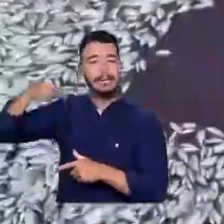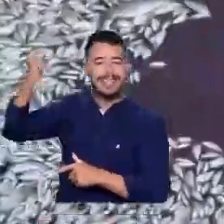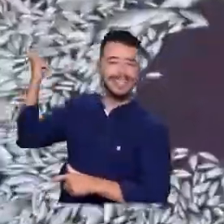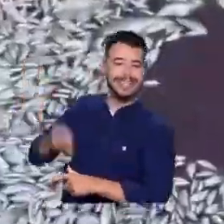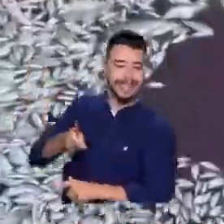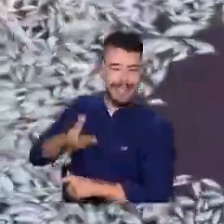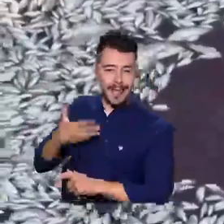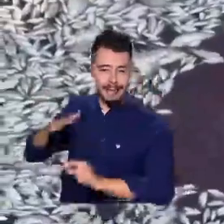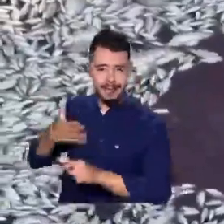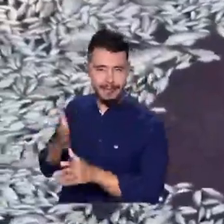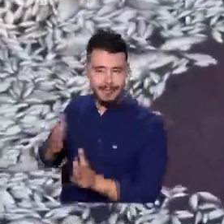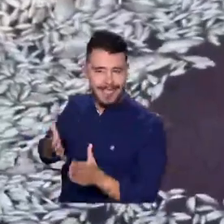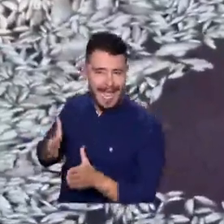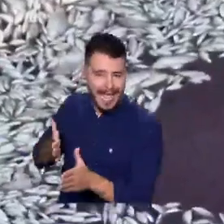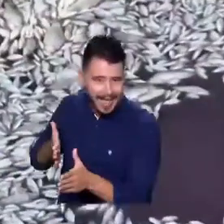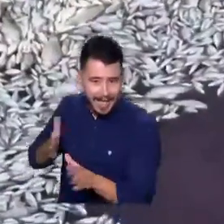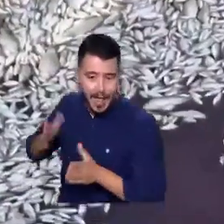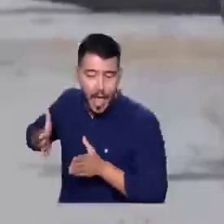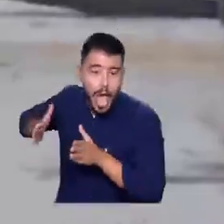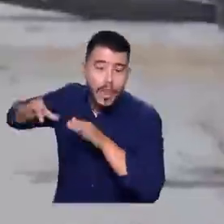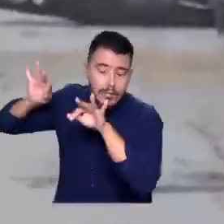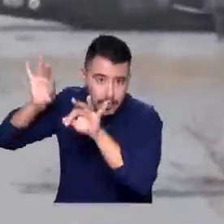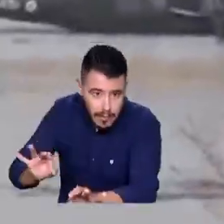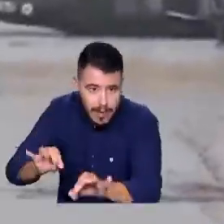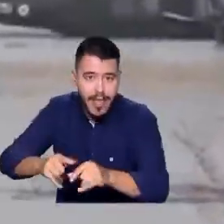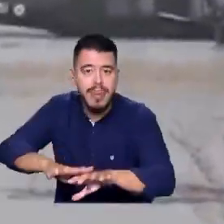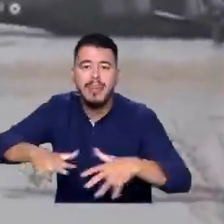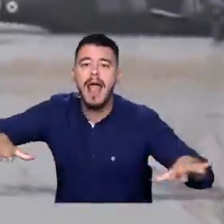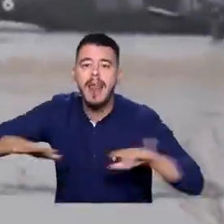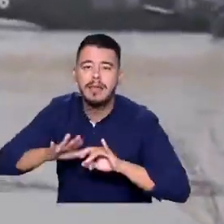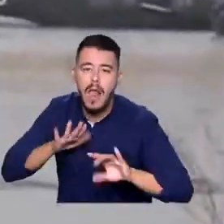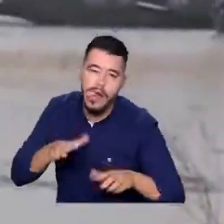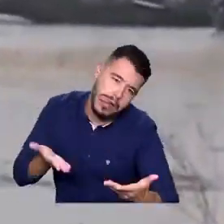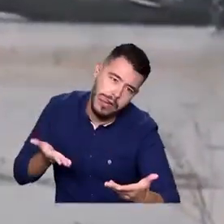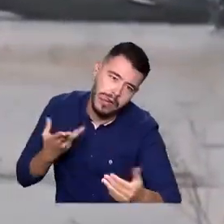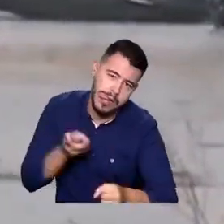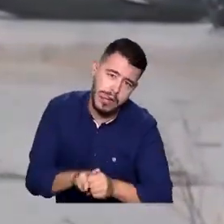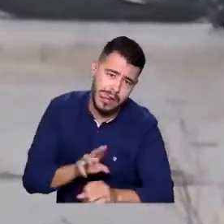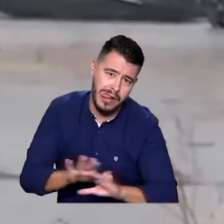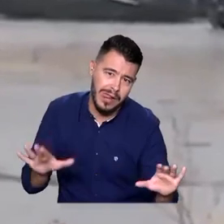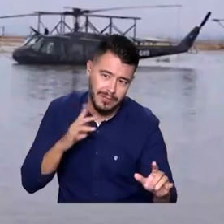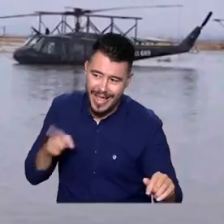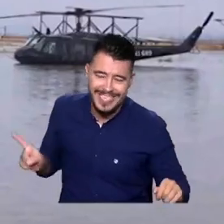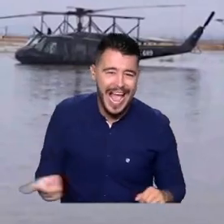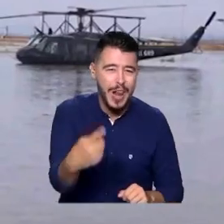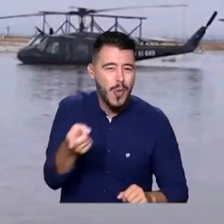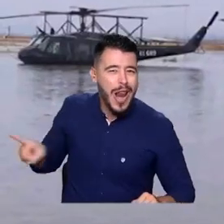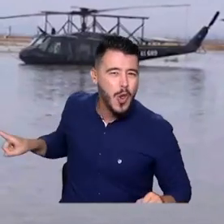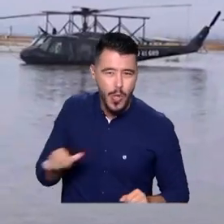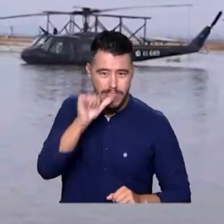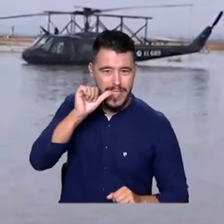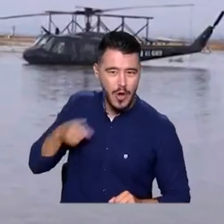διαδίκτυο νέες θεωρίες που όμως δεν επιβεβαιώνονται από ειδικούς διακινούνται. Θέλουν, όπως λένε, τη μόλυνση να προέρχεται από την πλημμυρισμένη βάση των ελικοπτέρων